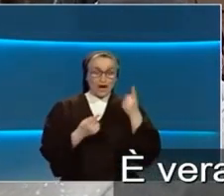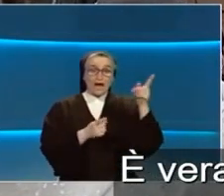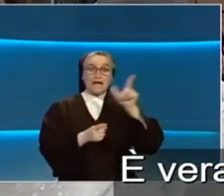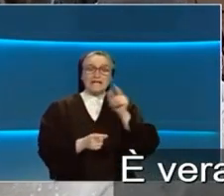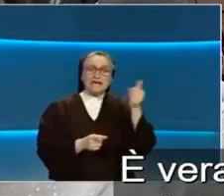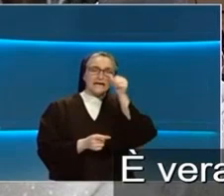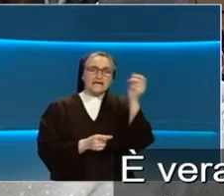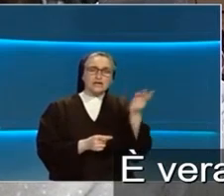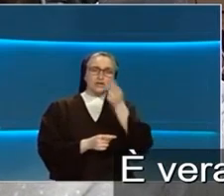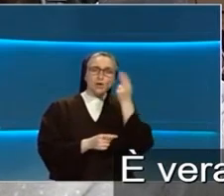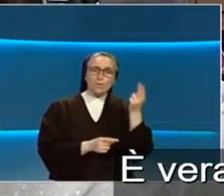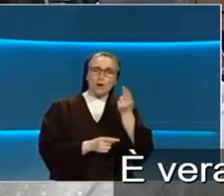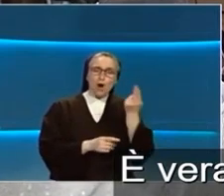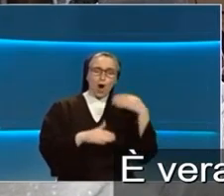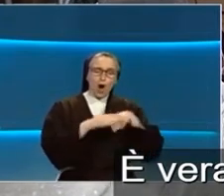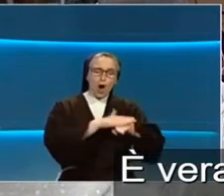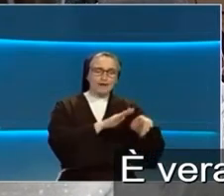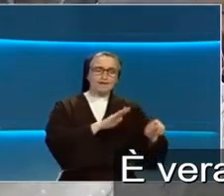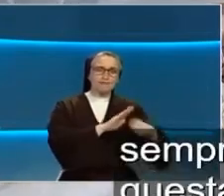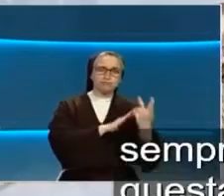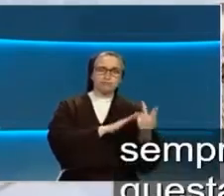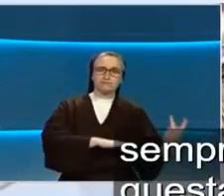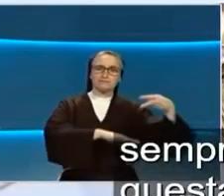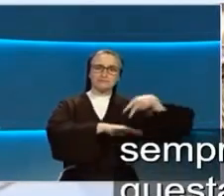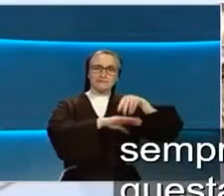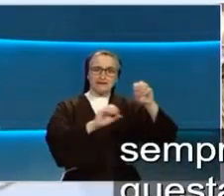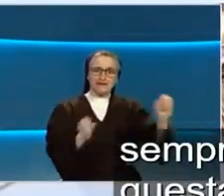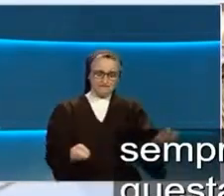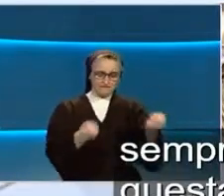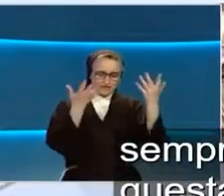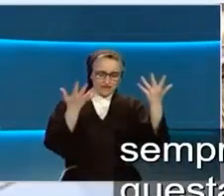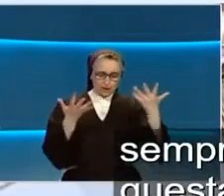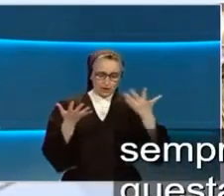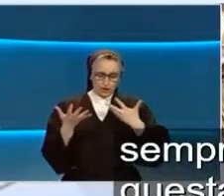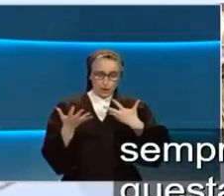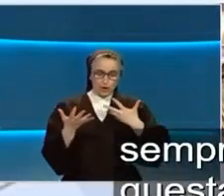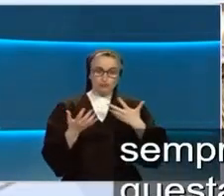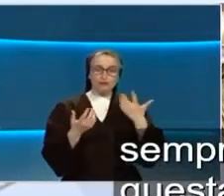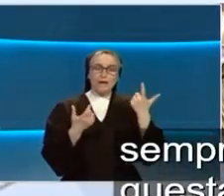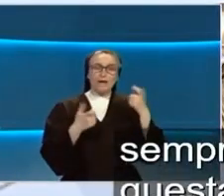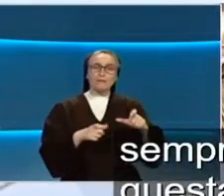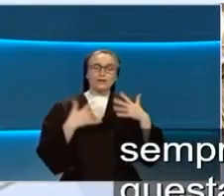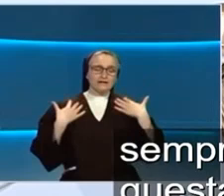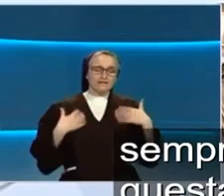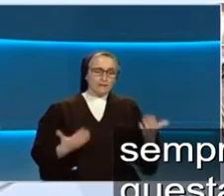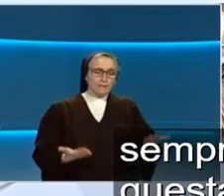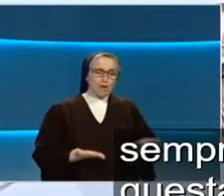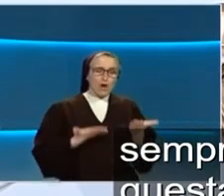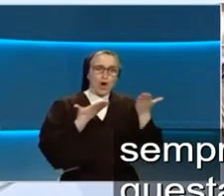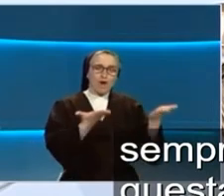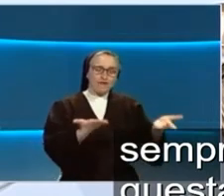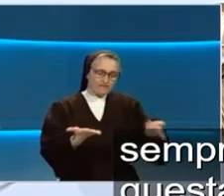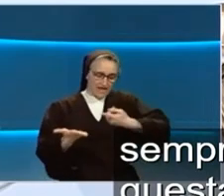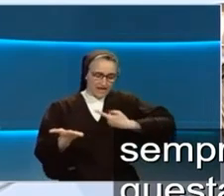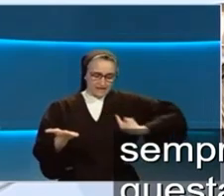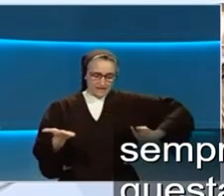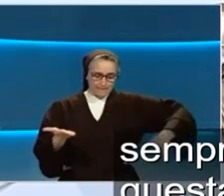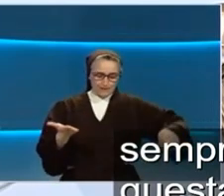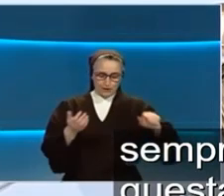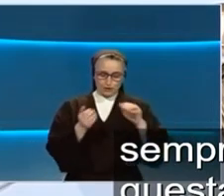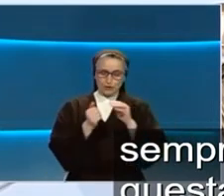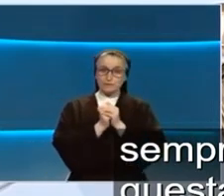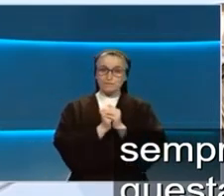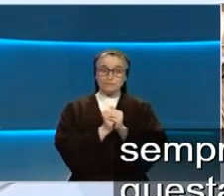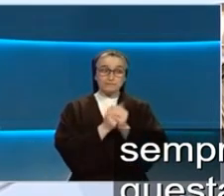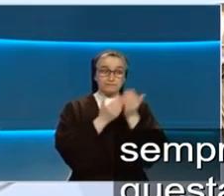nostrum immolatus est Christus. Ipse enim verus est agnus, qui astulit peccata